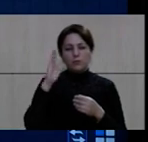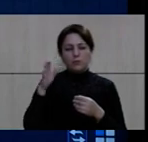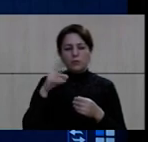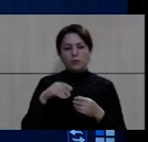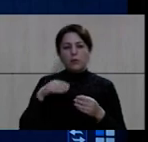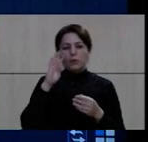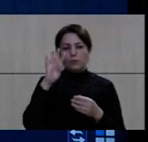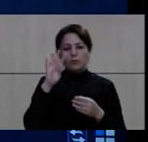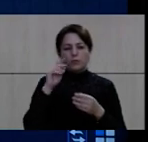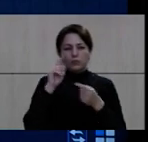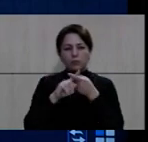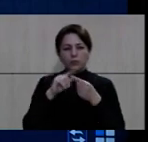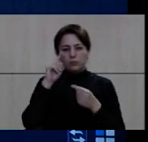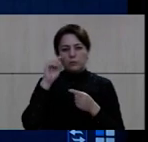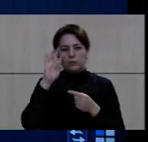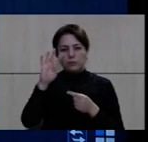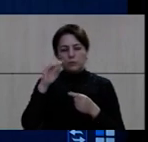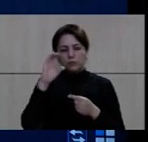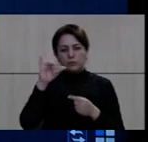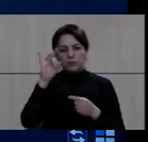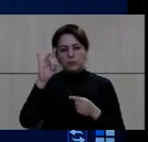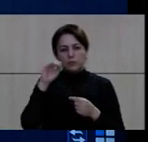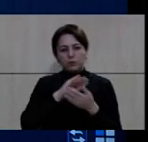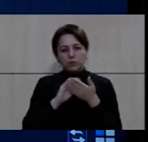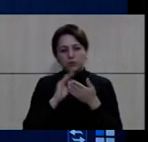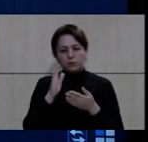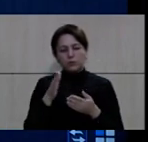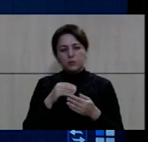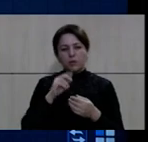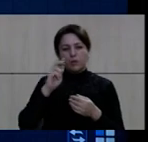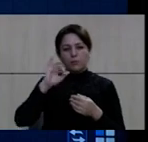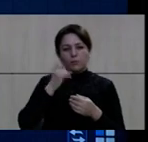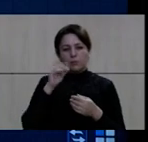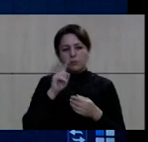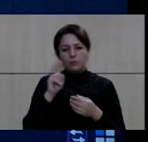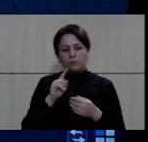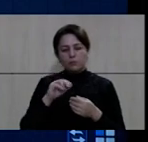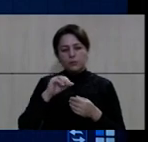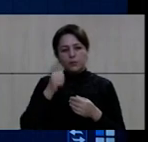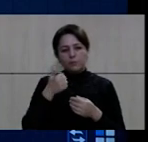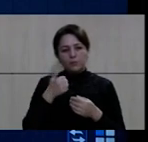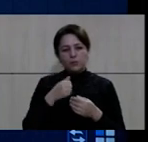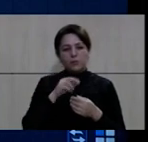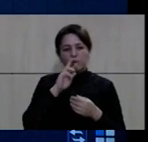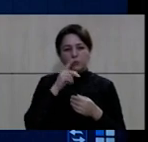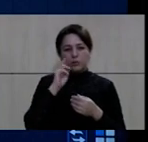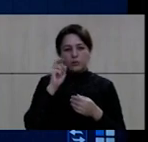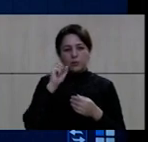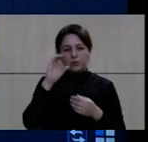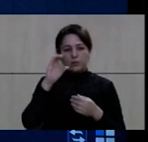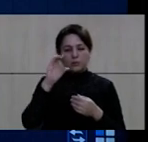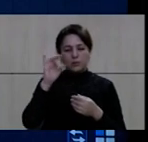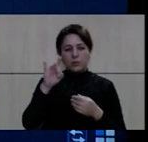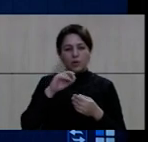104. Suratiga 104 ni yozib oldik. Bo'lish yozib turamiz. Avval noto'g'ri kasrga aylantirib